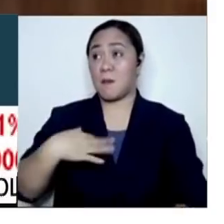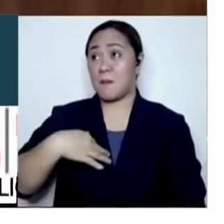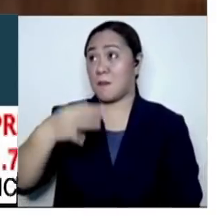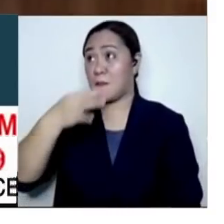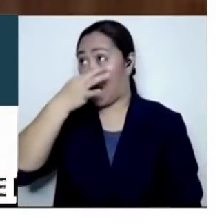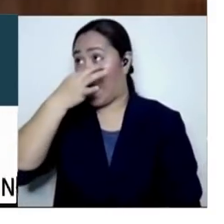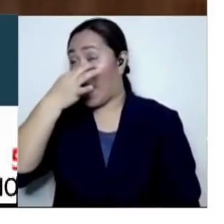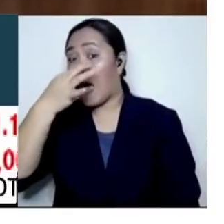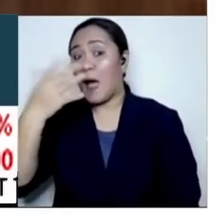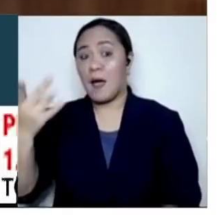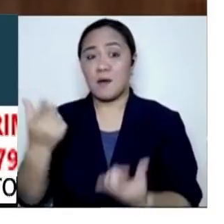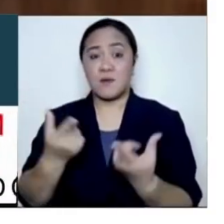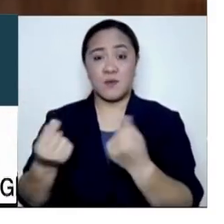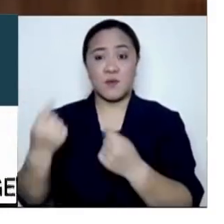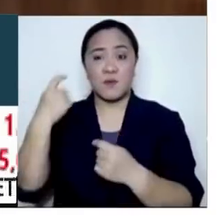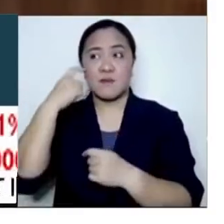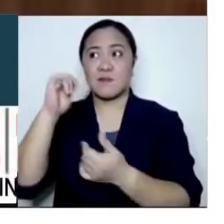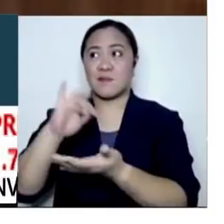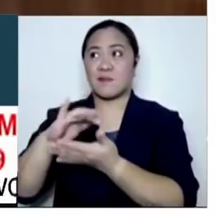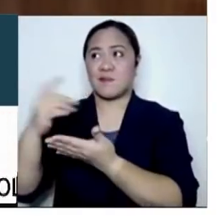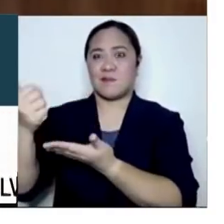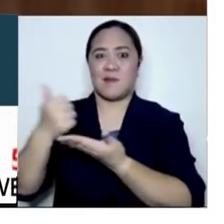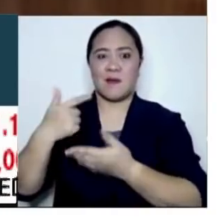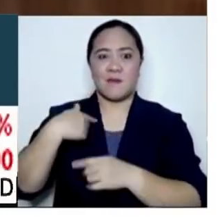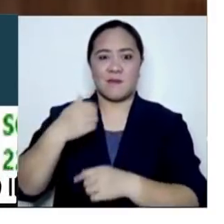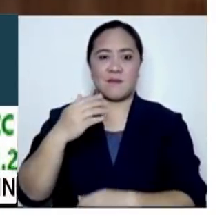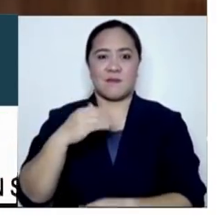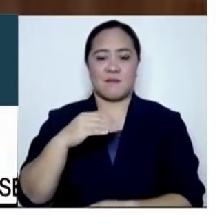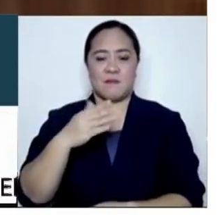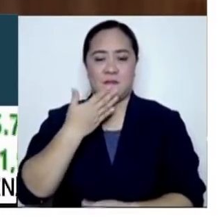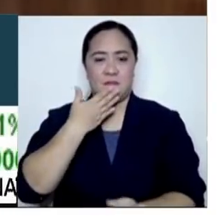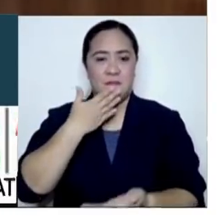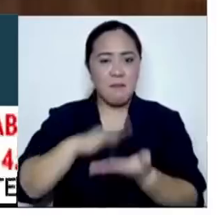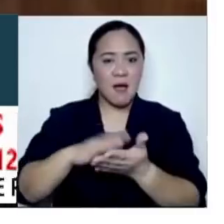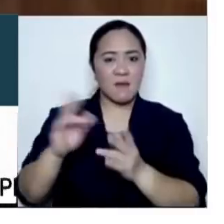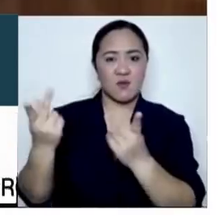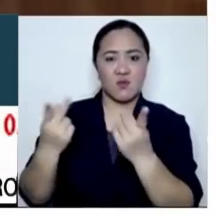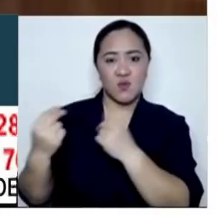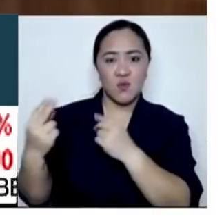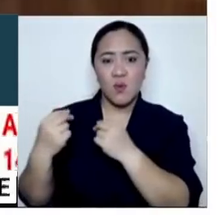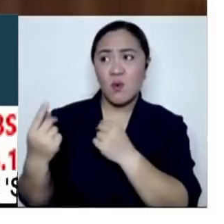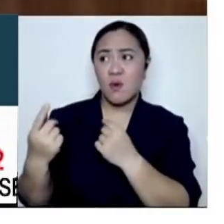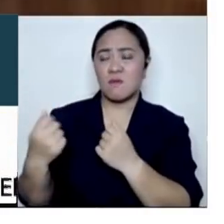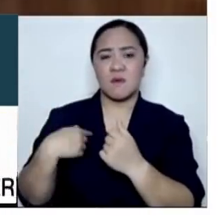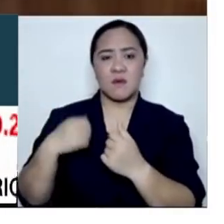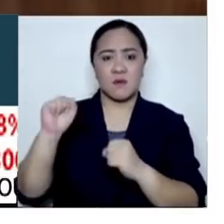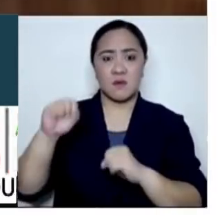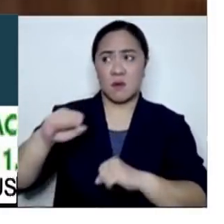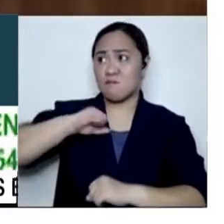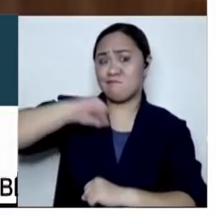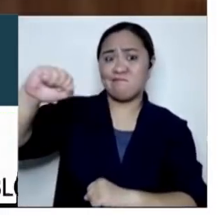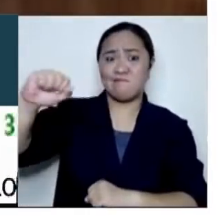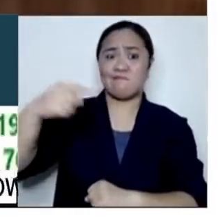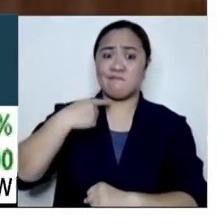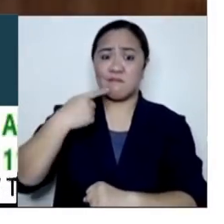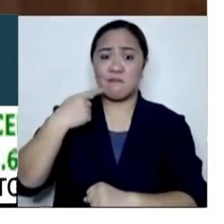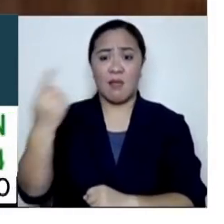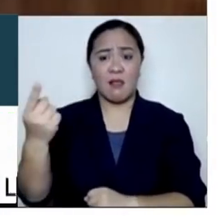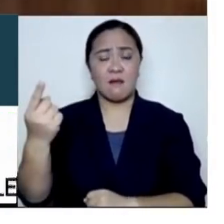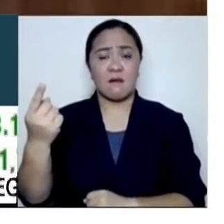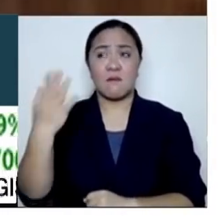ating namamasol sa atin, panahon na para magsalita tayo. Dahil wala naman tayong nahihita sa kanya